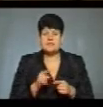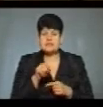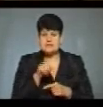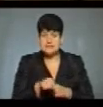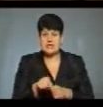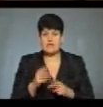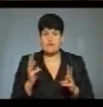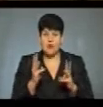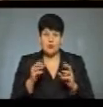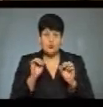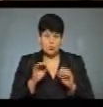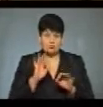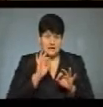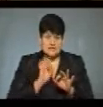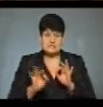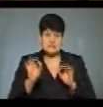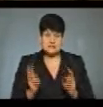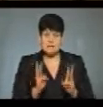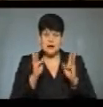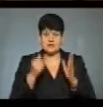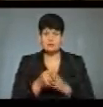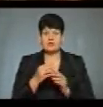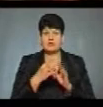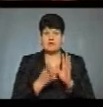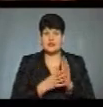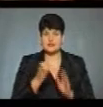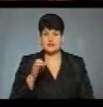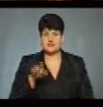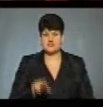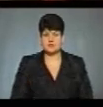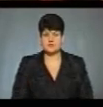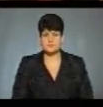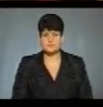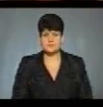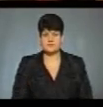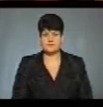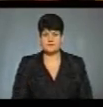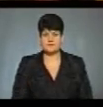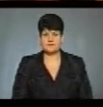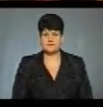може бути запаленим до 19 січня. Тарас Бурак,